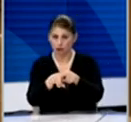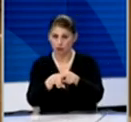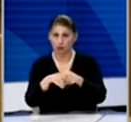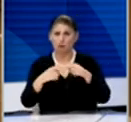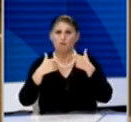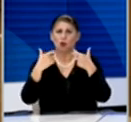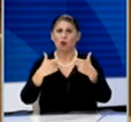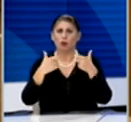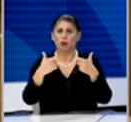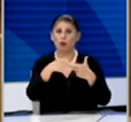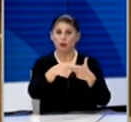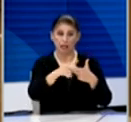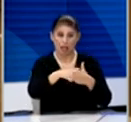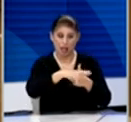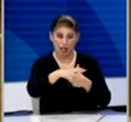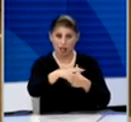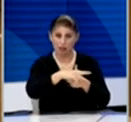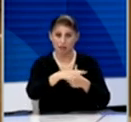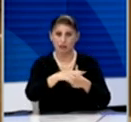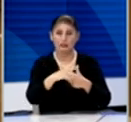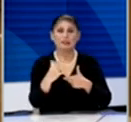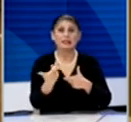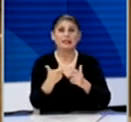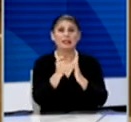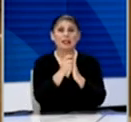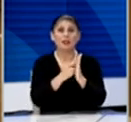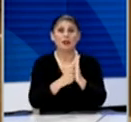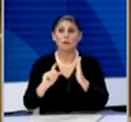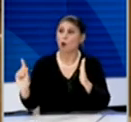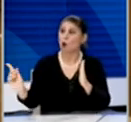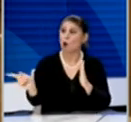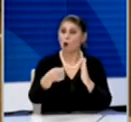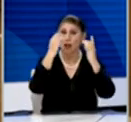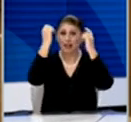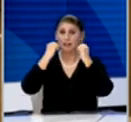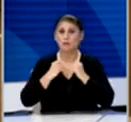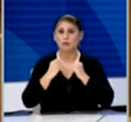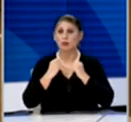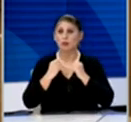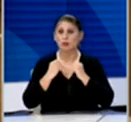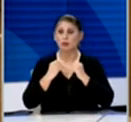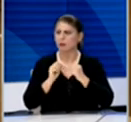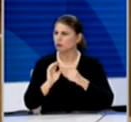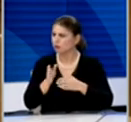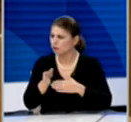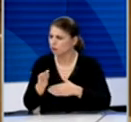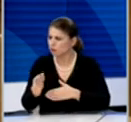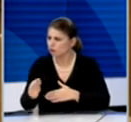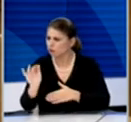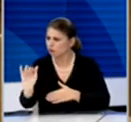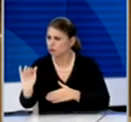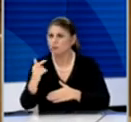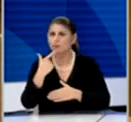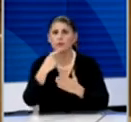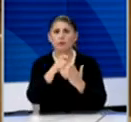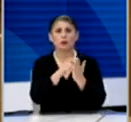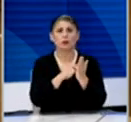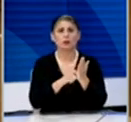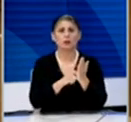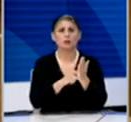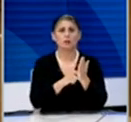και φωνάζαν προς το συνεργείο γιατί δεν καταγράψαμε όλες τις ζημιές και όταν πλησιάσαμε εμείς να ρωτήσουμε λέει δεν μου κατα